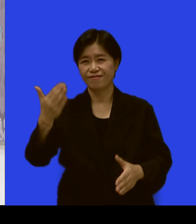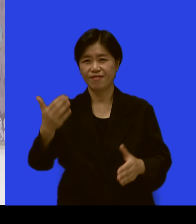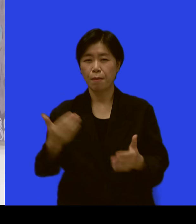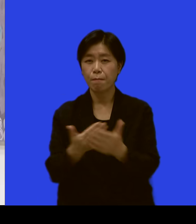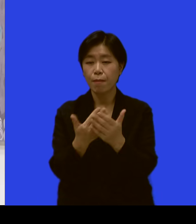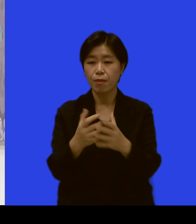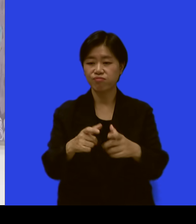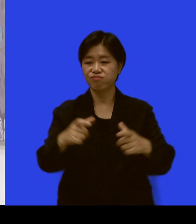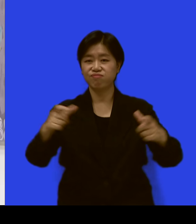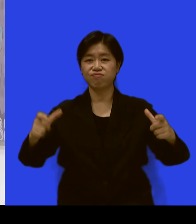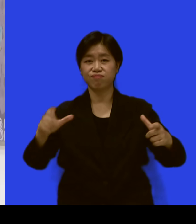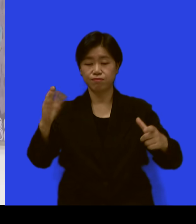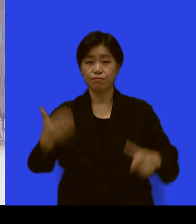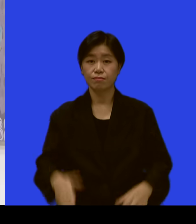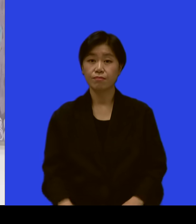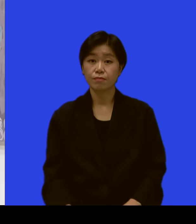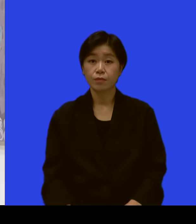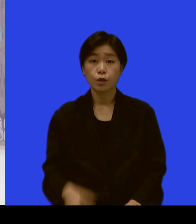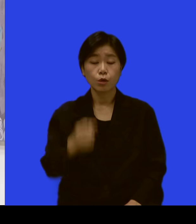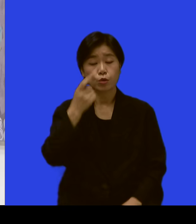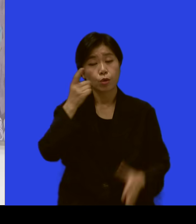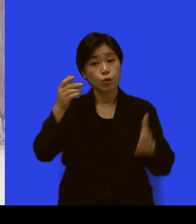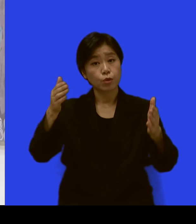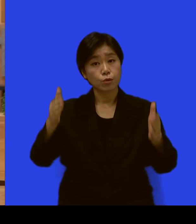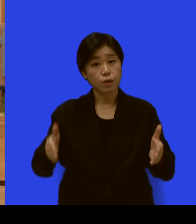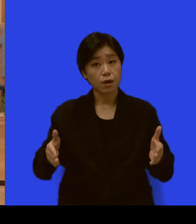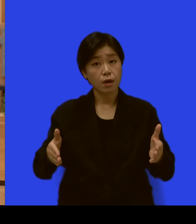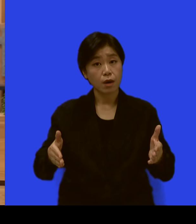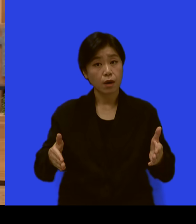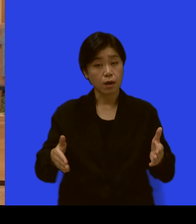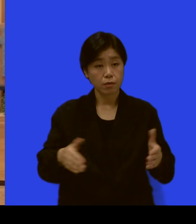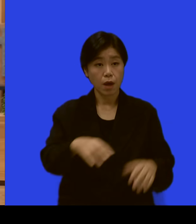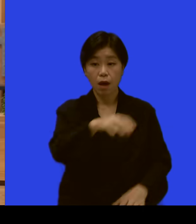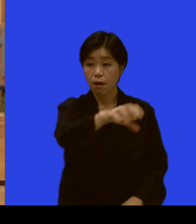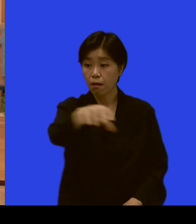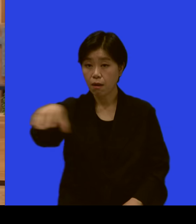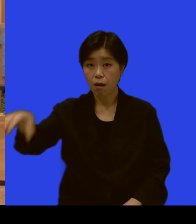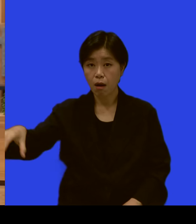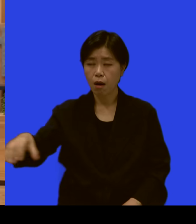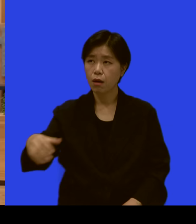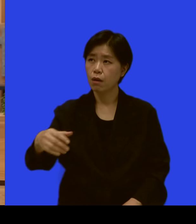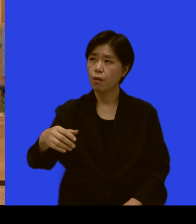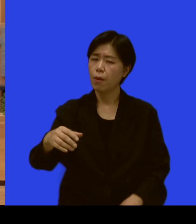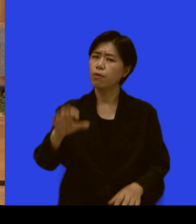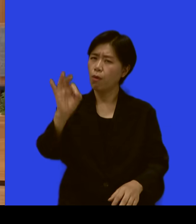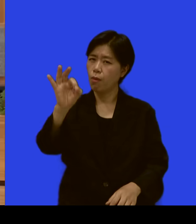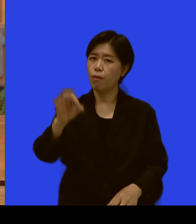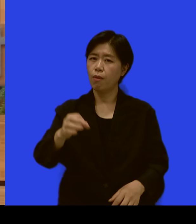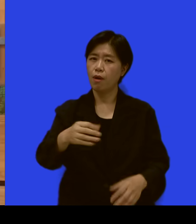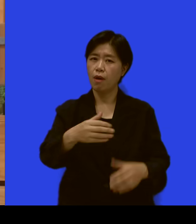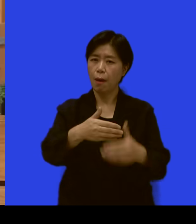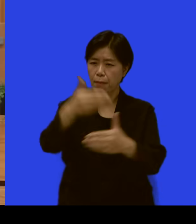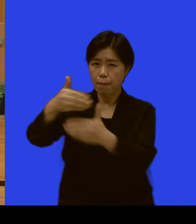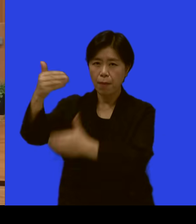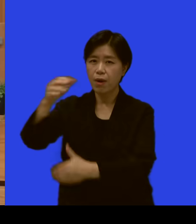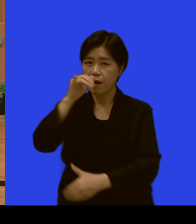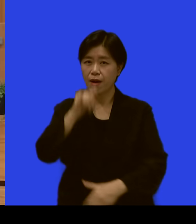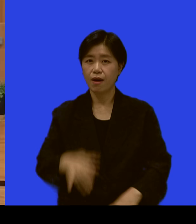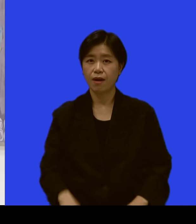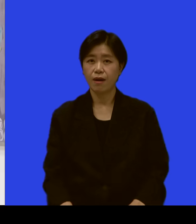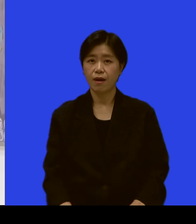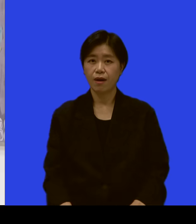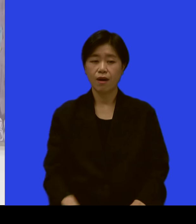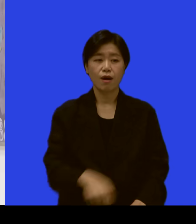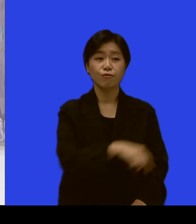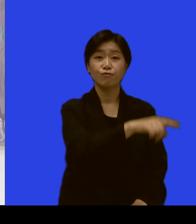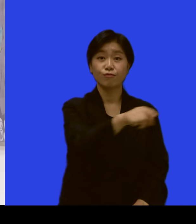그러면서 한 6개월 동안 매장을 한 10개까지 늘렸던 것 같아요. 어머나. 이제 그럼 그 친구들이 이제 원래 하던 일 다 접고. 네, 그렇죠. 아, 이 이제 시장 청년의